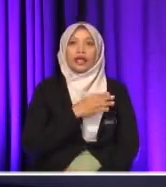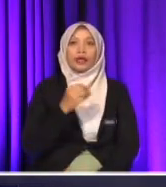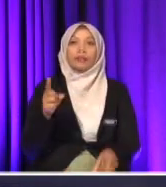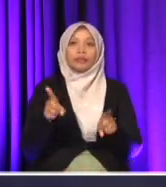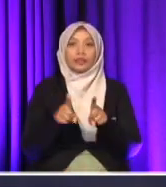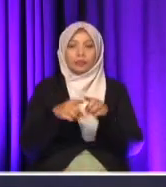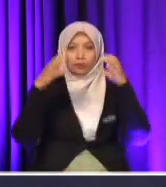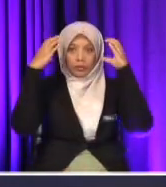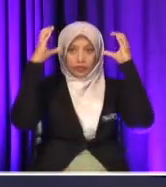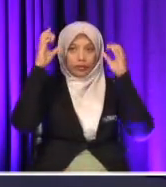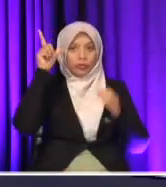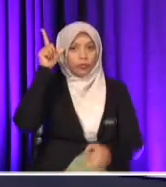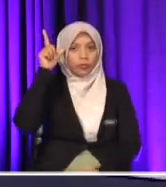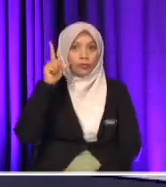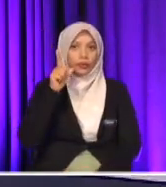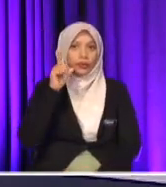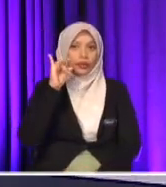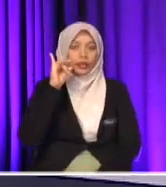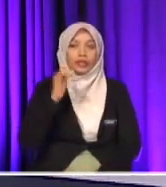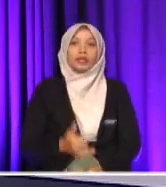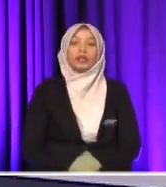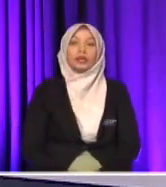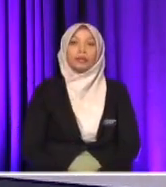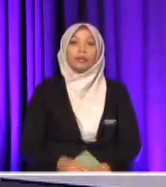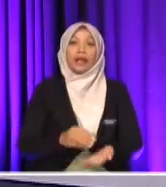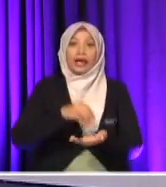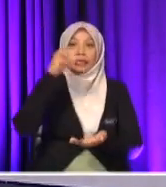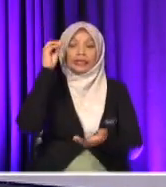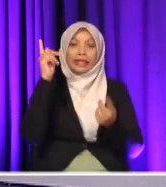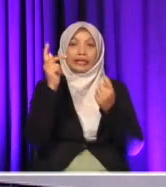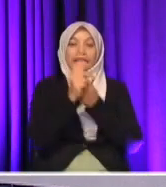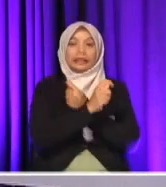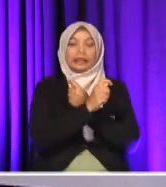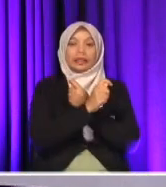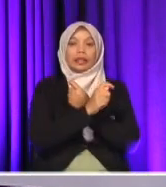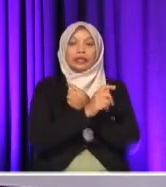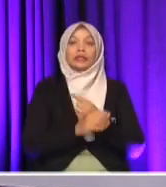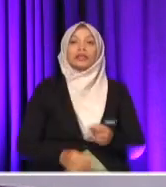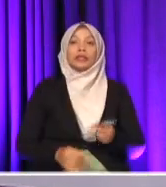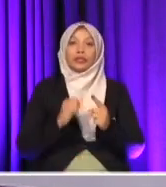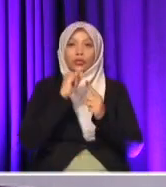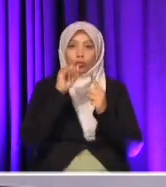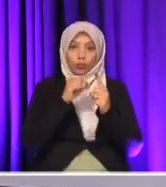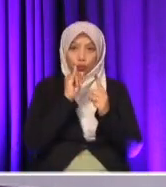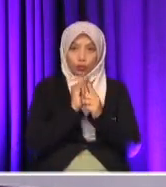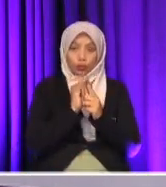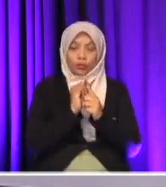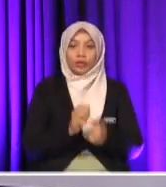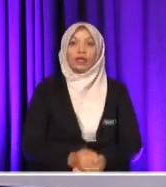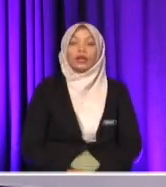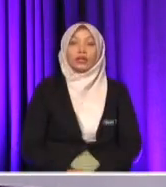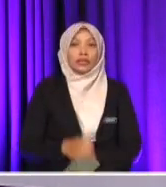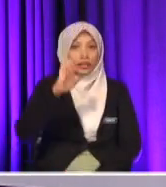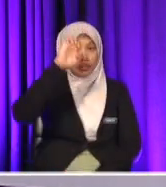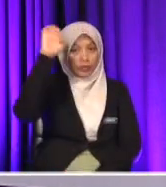Teknik Melaka. Hari ini kita akan belajar tentang pengajian kejuruteraan elektrik dan elektronik pada hari ini,